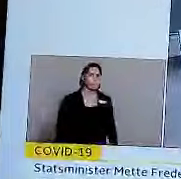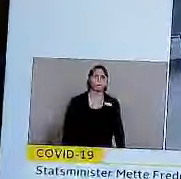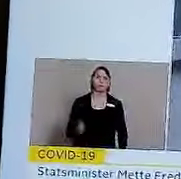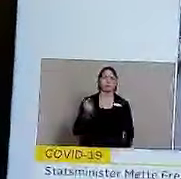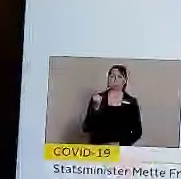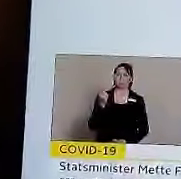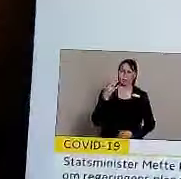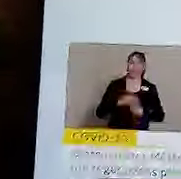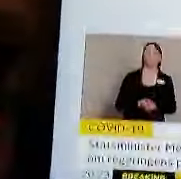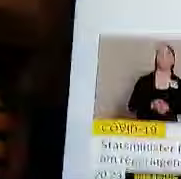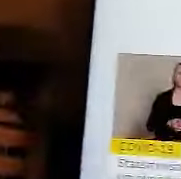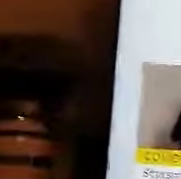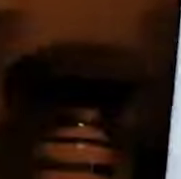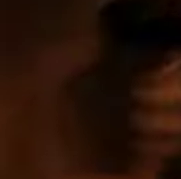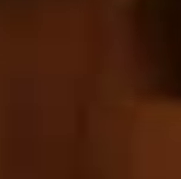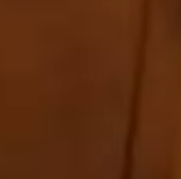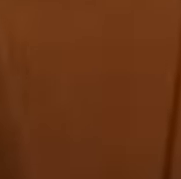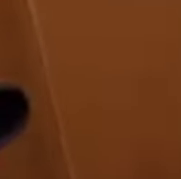langt.